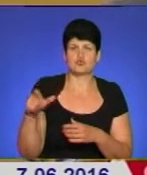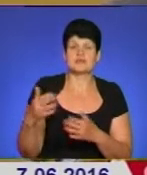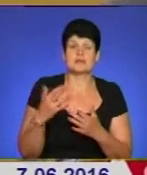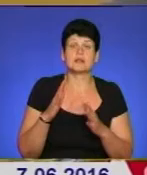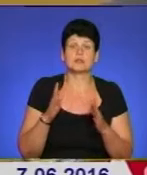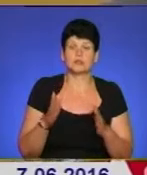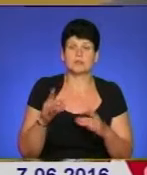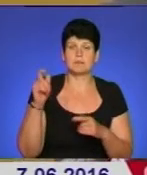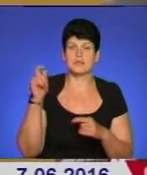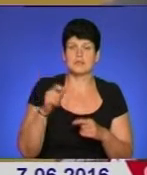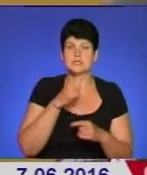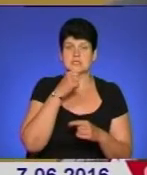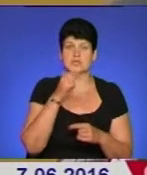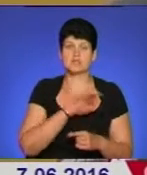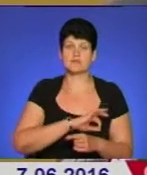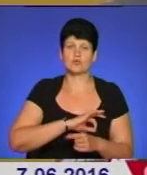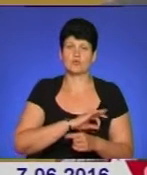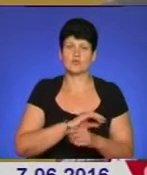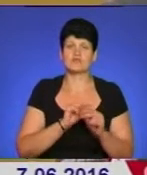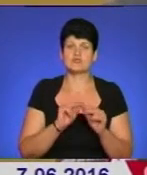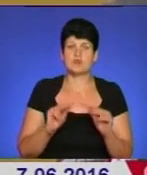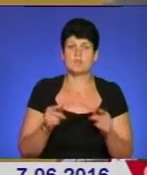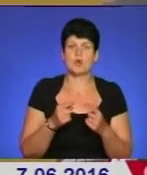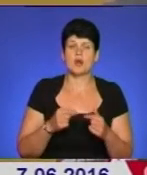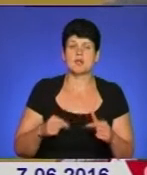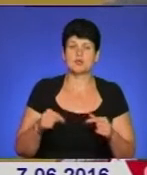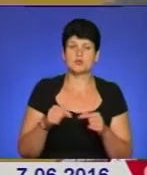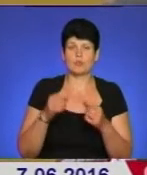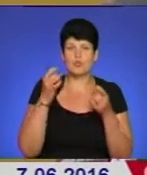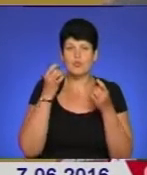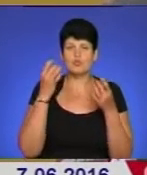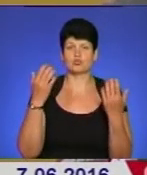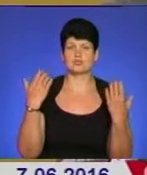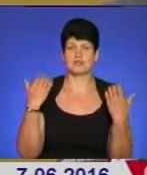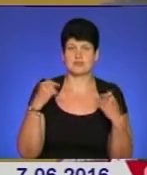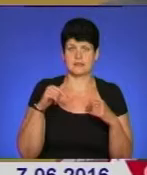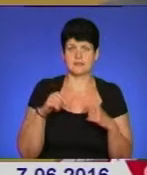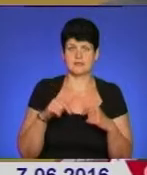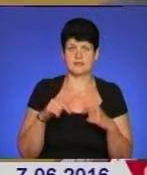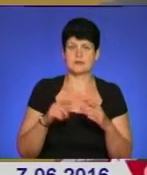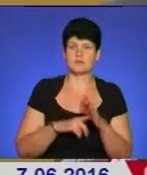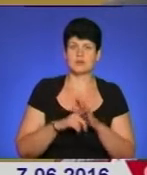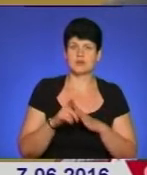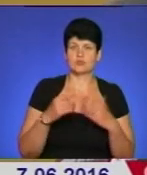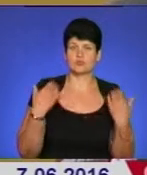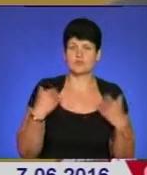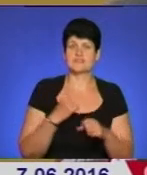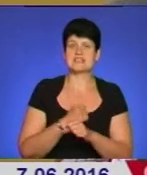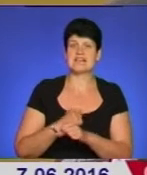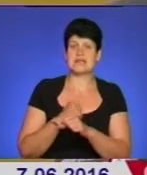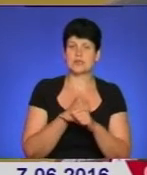буде, приїдуть старші вихователі, вчителі з ними. І ми організуємо культурний віддих їм. Спочатку віддих в